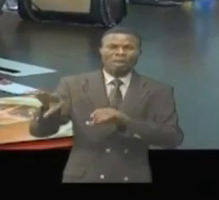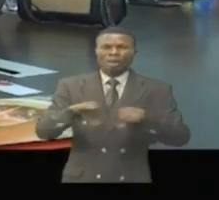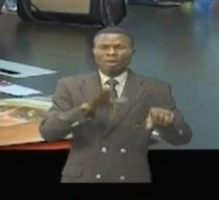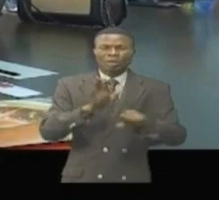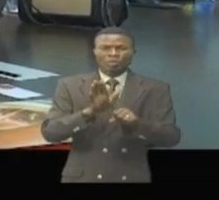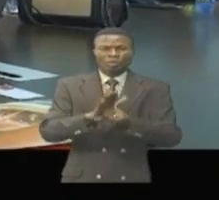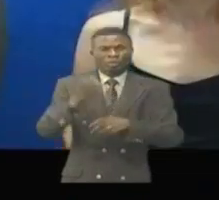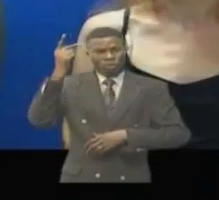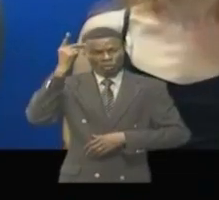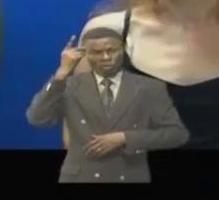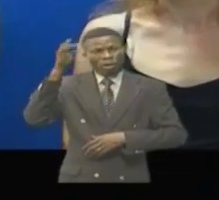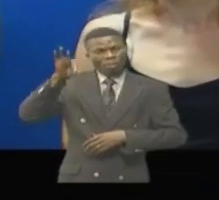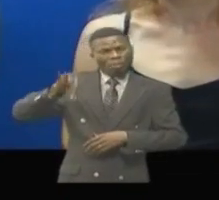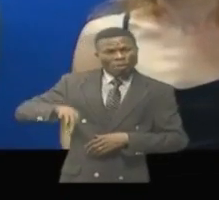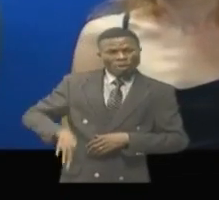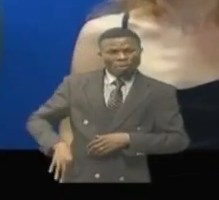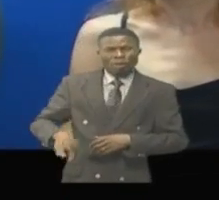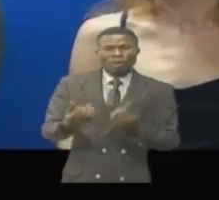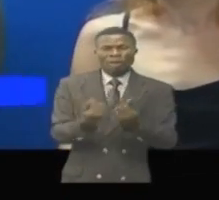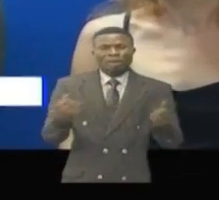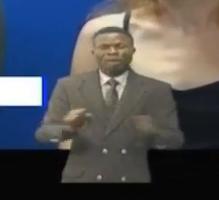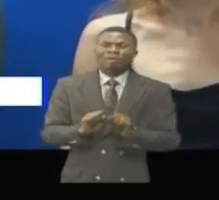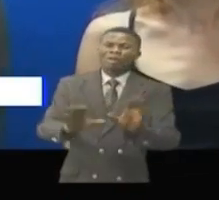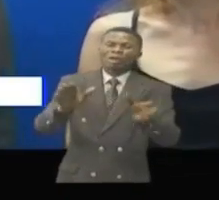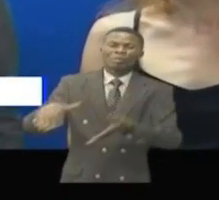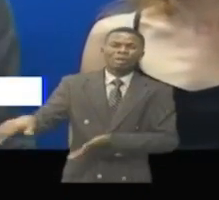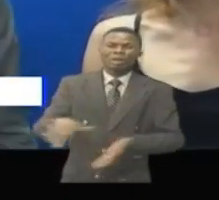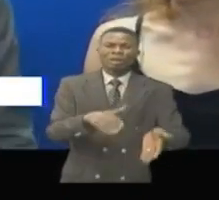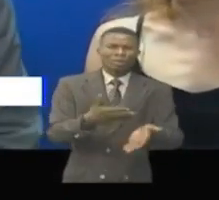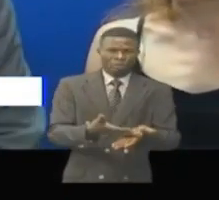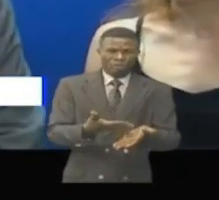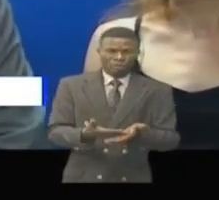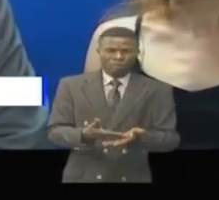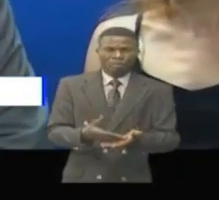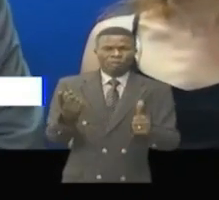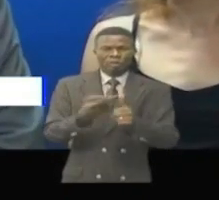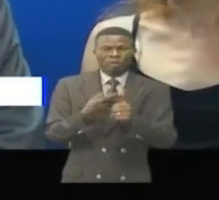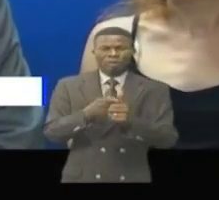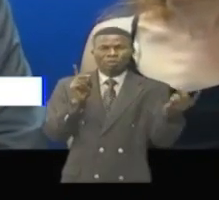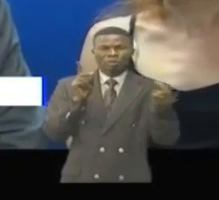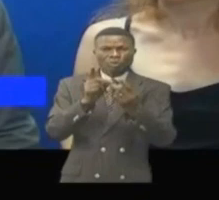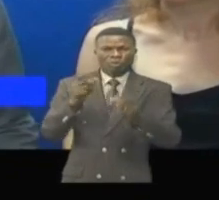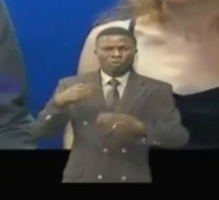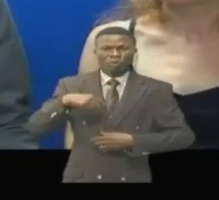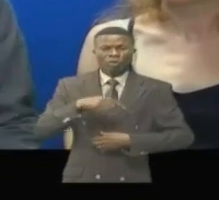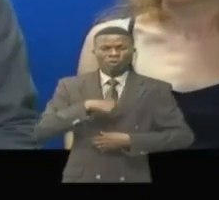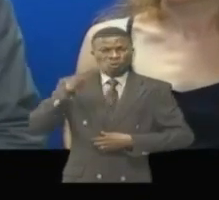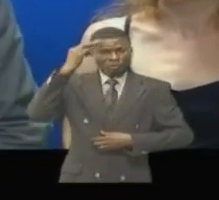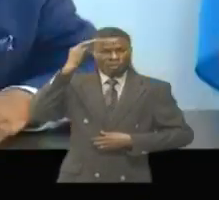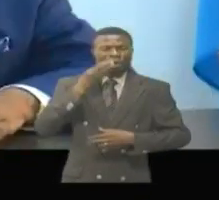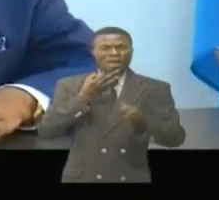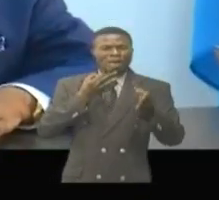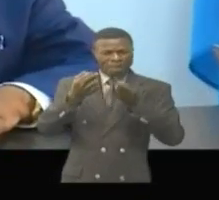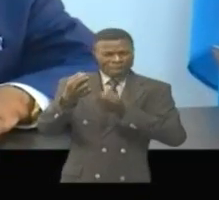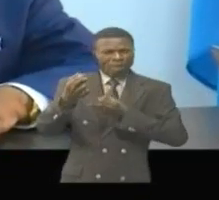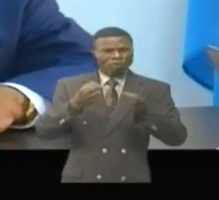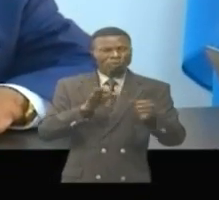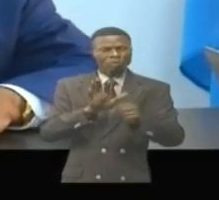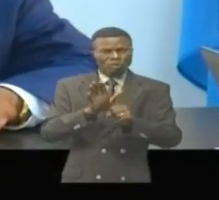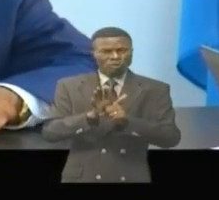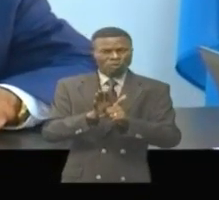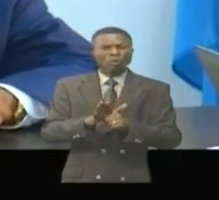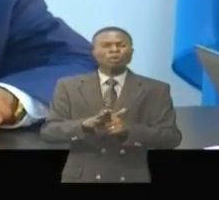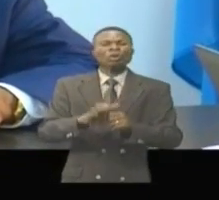Kinshasa au profit des enfants des rues. Il s'est agi pour nous de rencontrer le ministre et de lui expliquer ce que notre